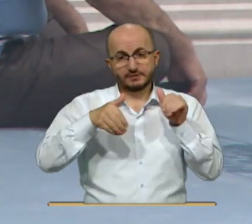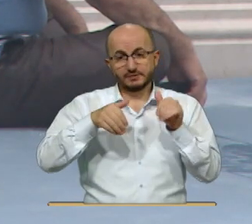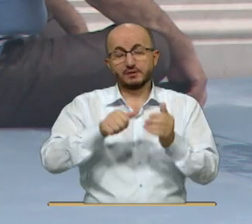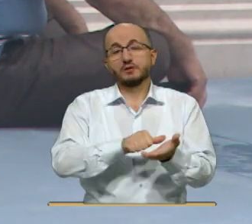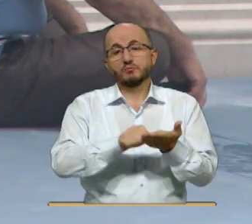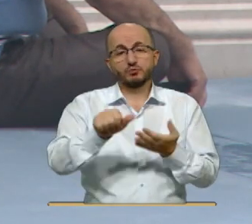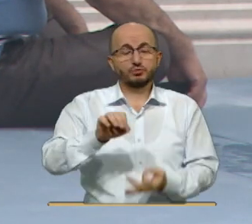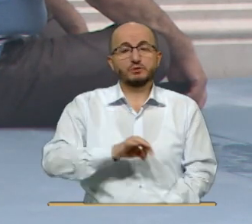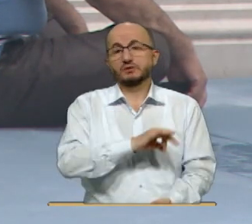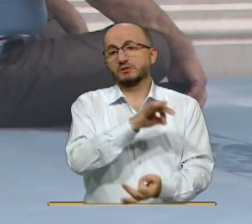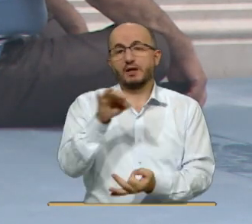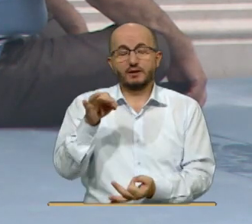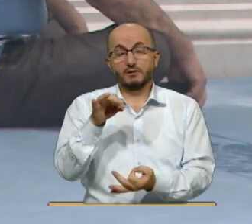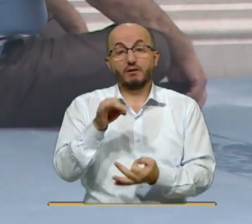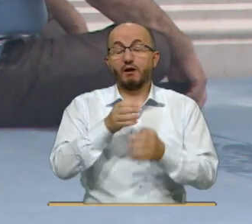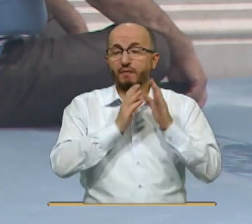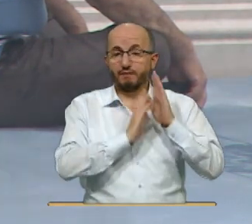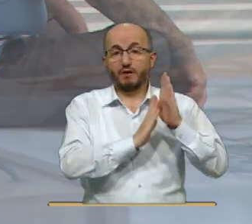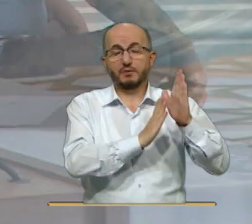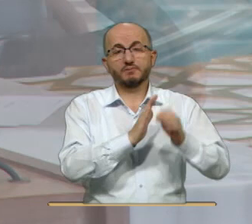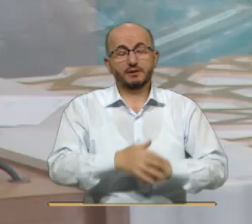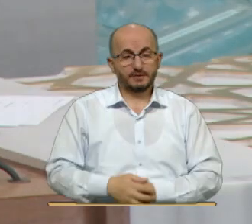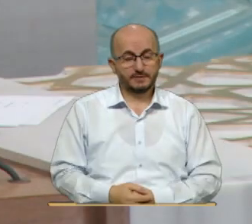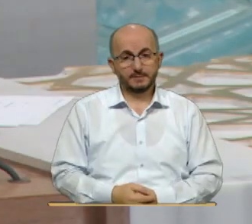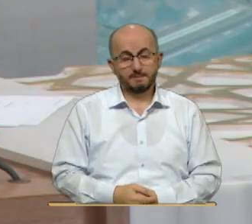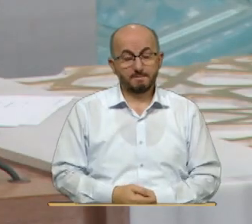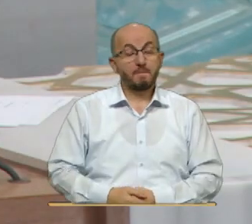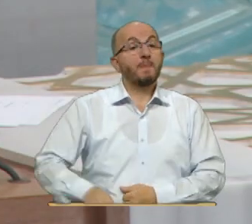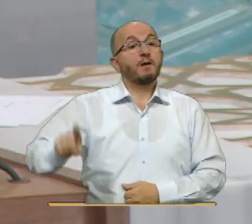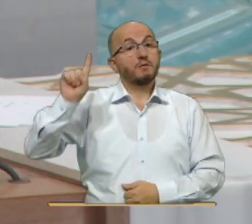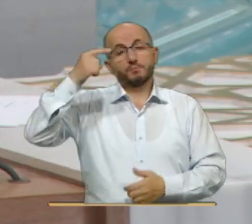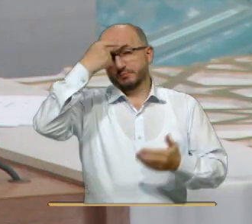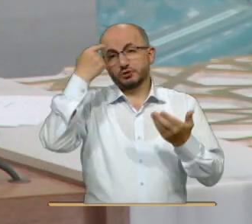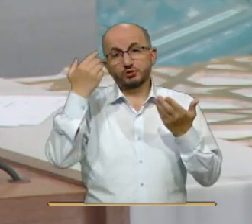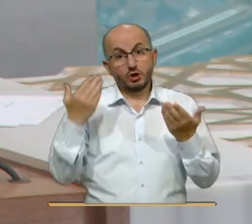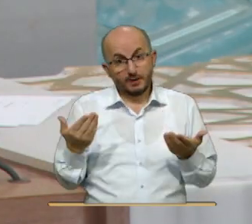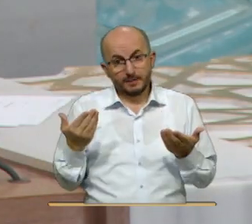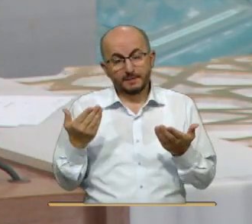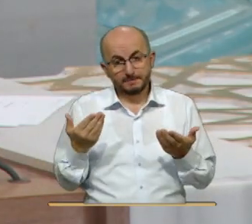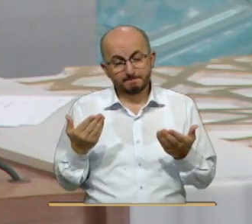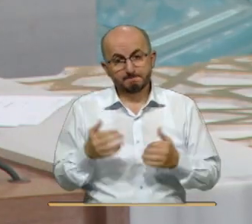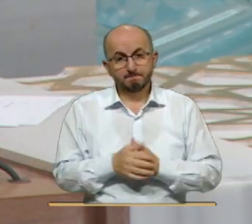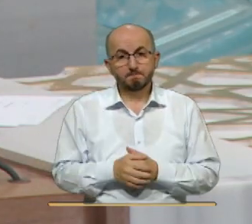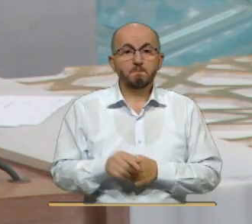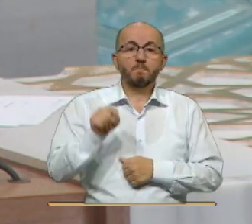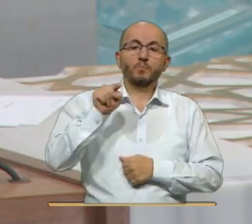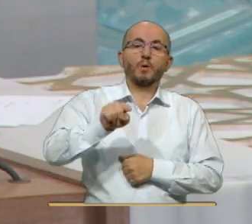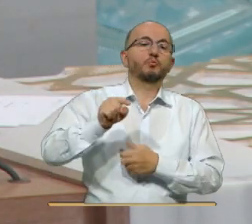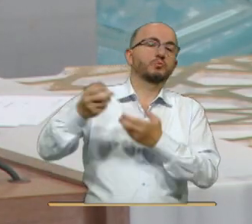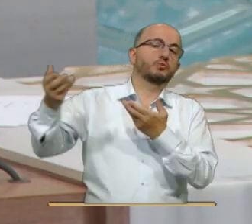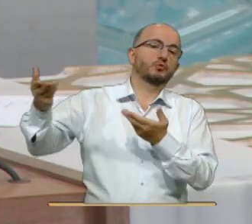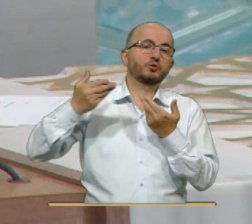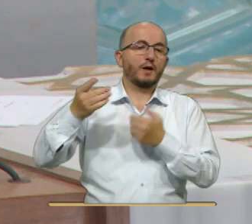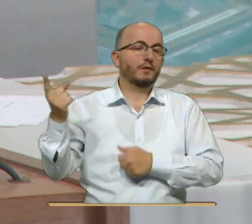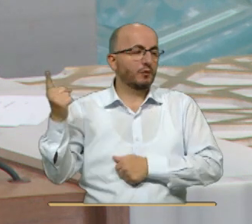bütün insanlığa devam etmektedir. Rabbim inşallah bu çağrıya